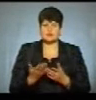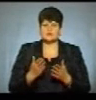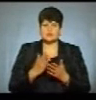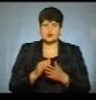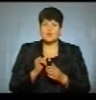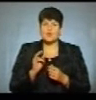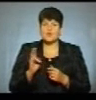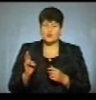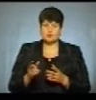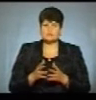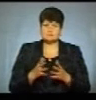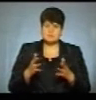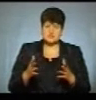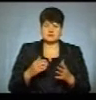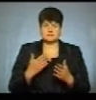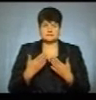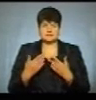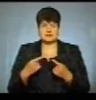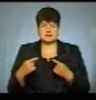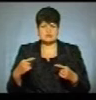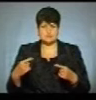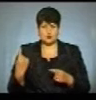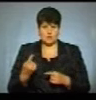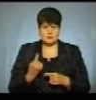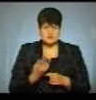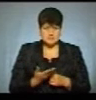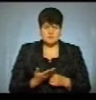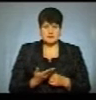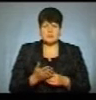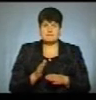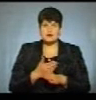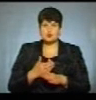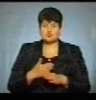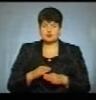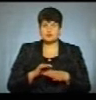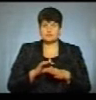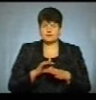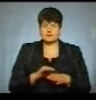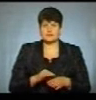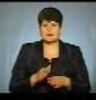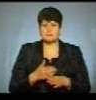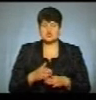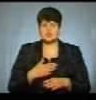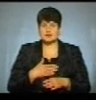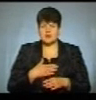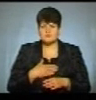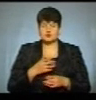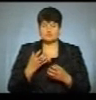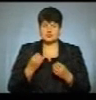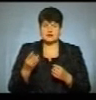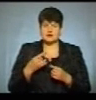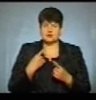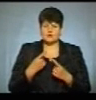більше, значить ми комунікуємо з різними областями і перерозподіл проходить між нами. Тому, ще раз кажу,